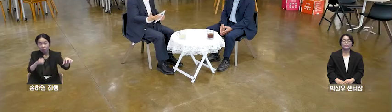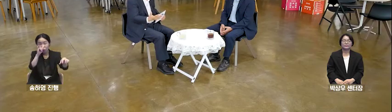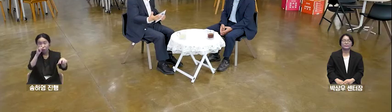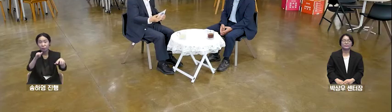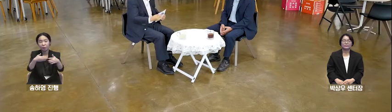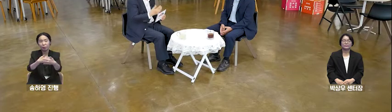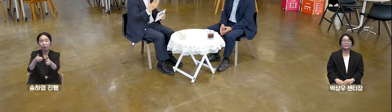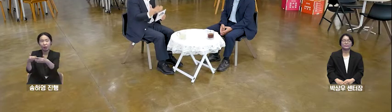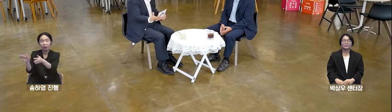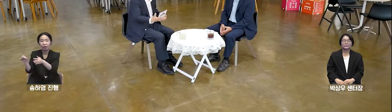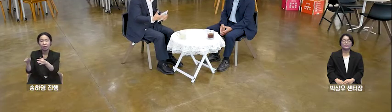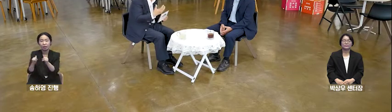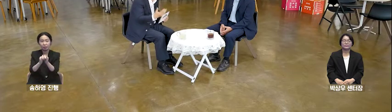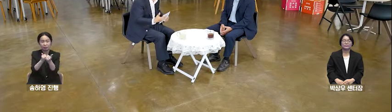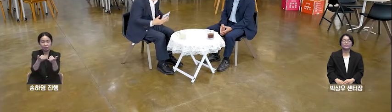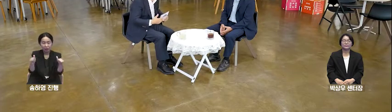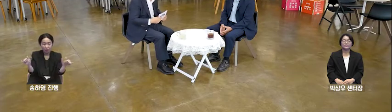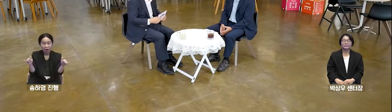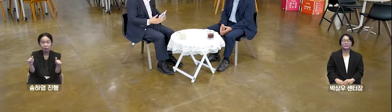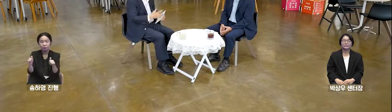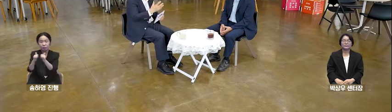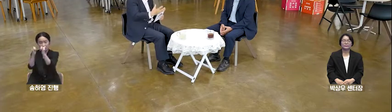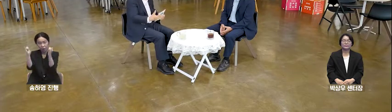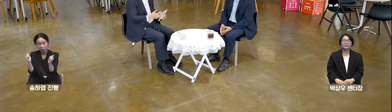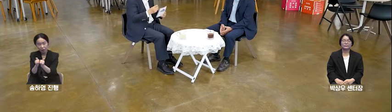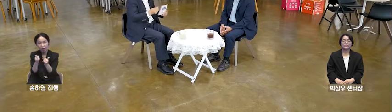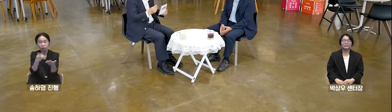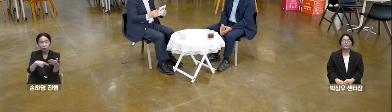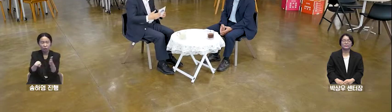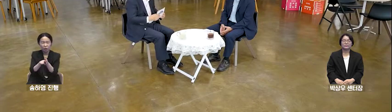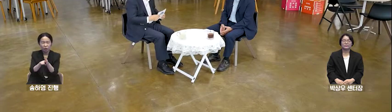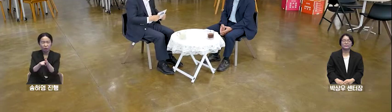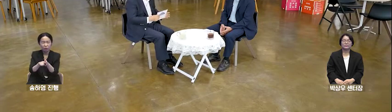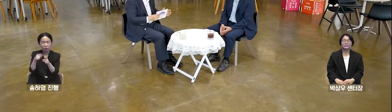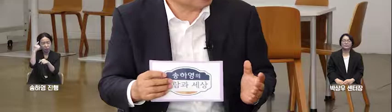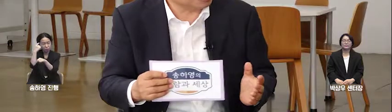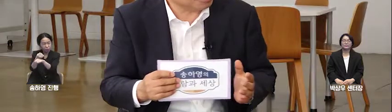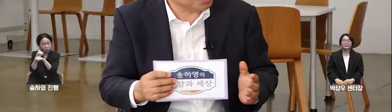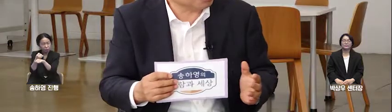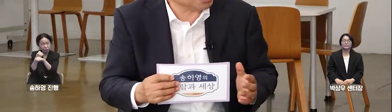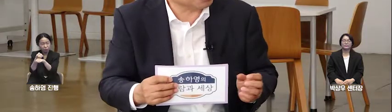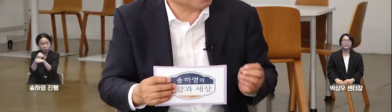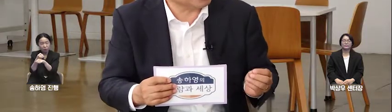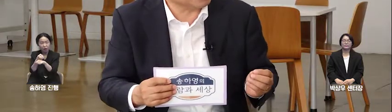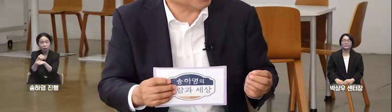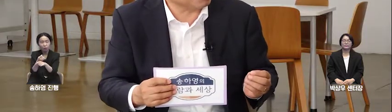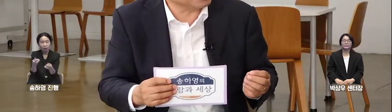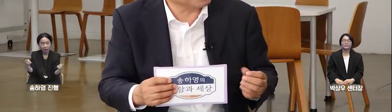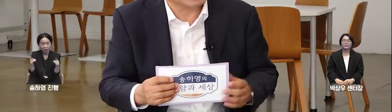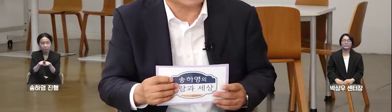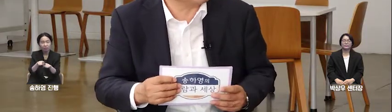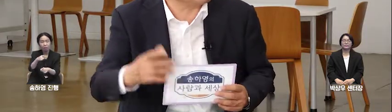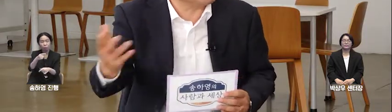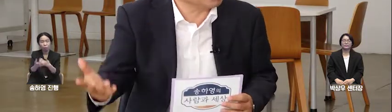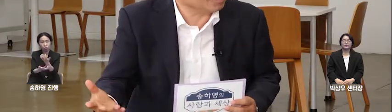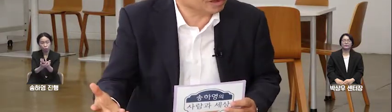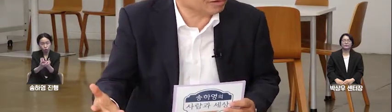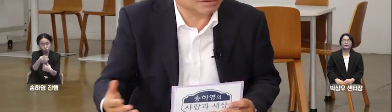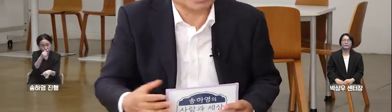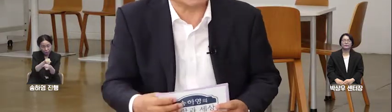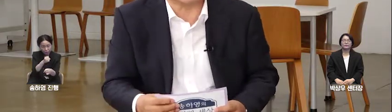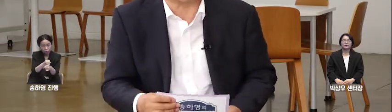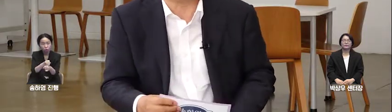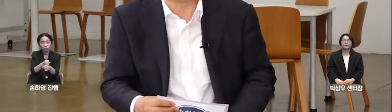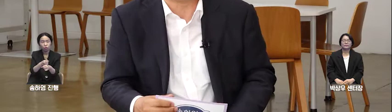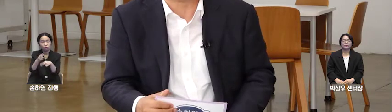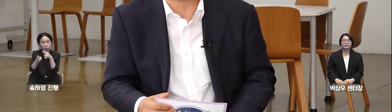인류를 위한 또는 뭐 새로운 뭐 과학의 진리를 탐구하고 그래서 서로 협력해서 만들어내면 논문도 발표하고